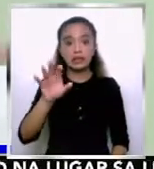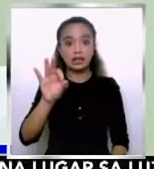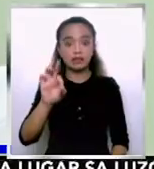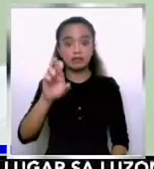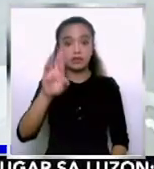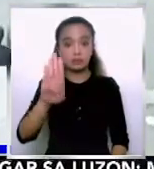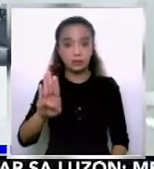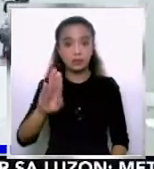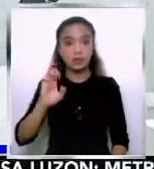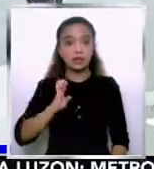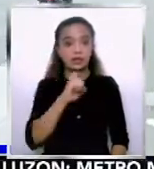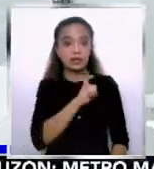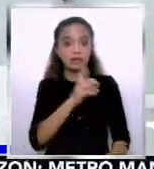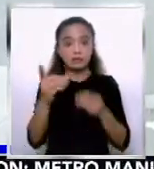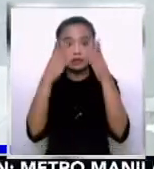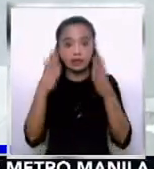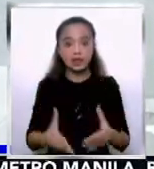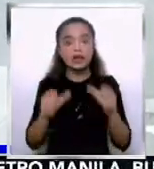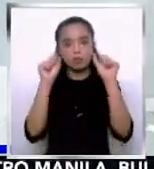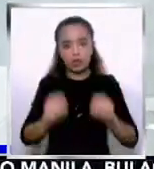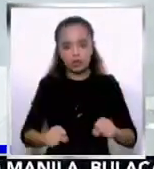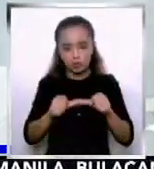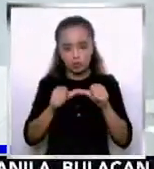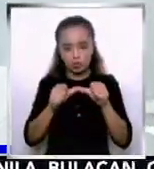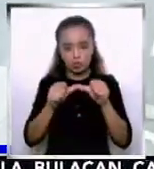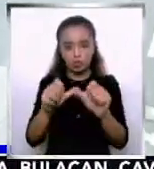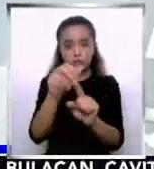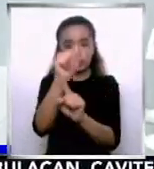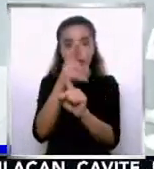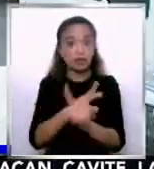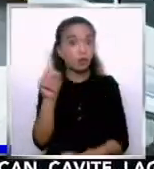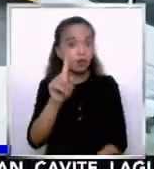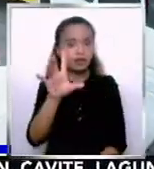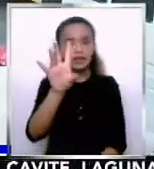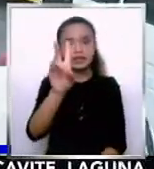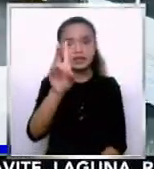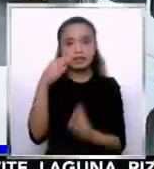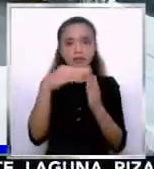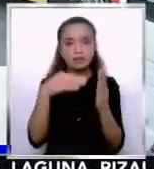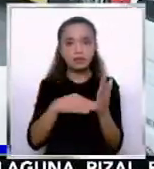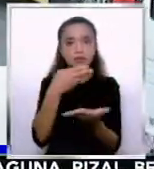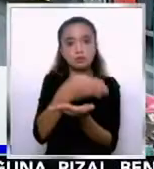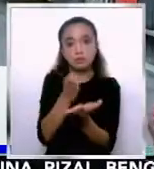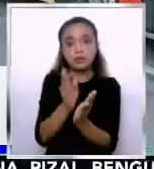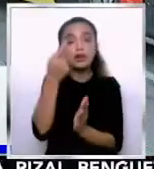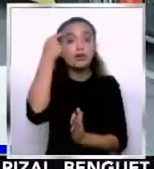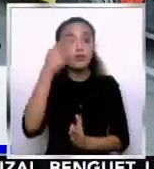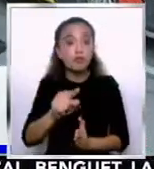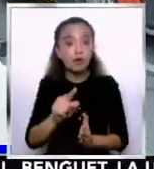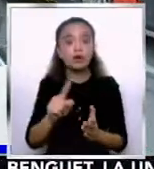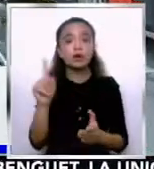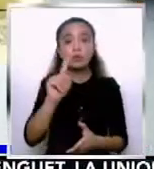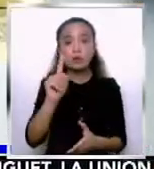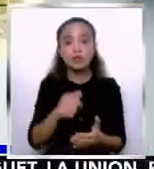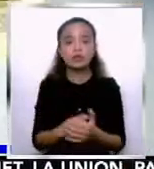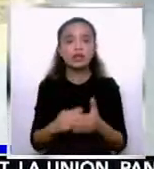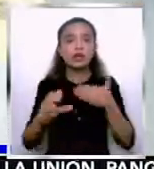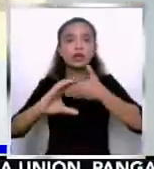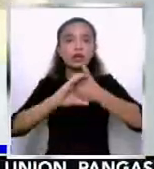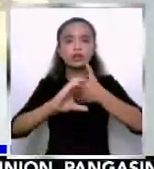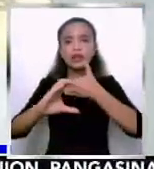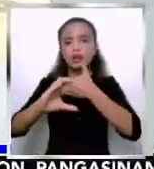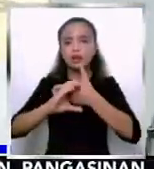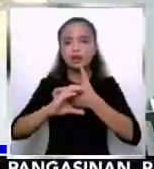pwedeng tumagal ng hanggang Agosto ang 7 billion pesos na budget para sa service contracting program o pagkontrata sa mga